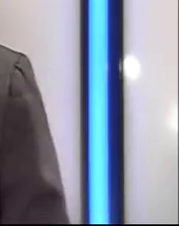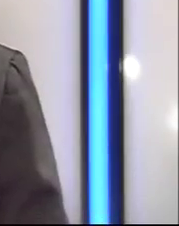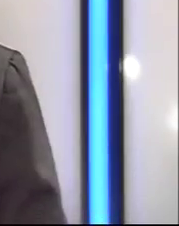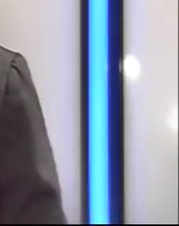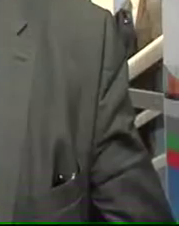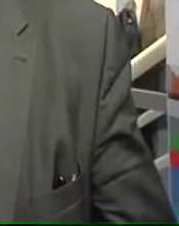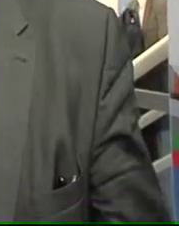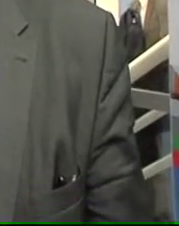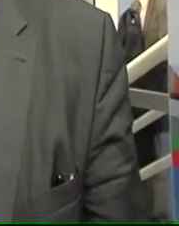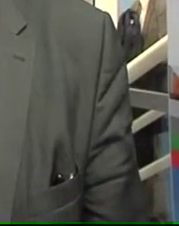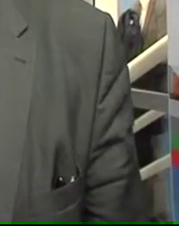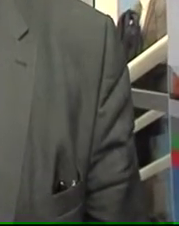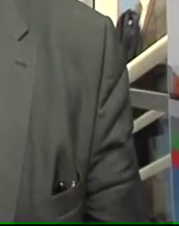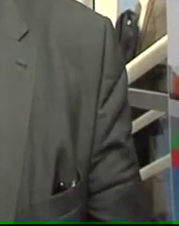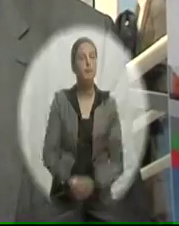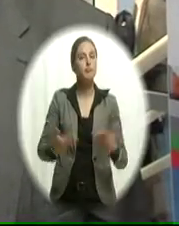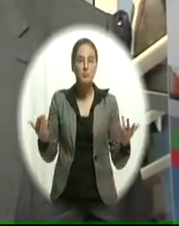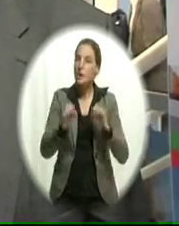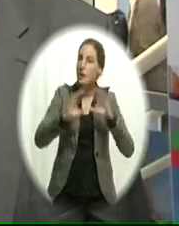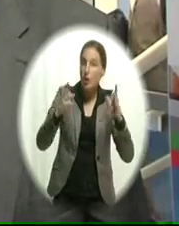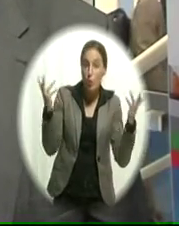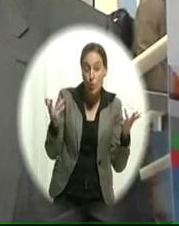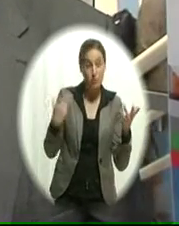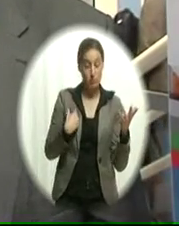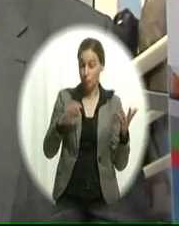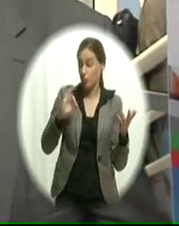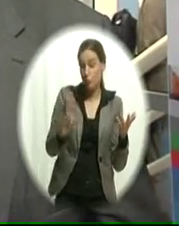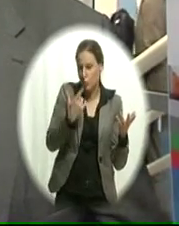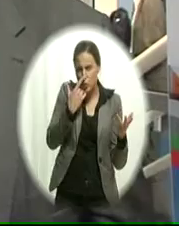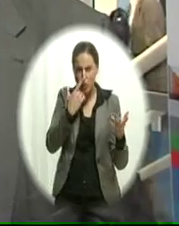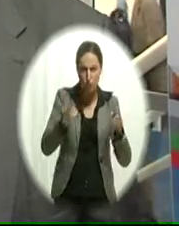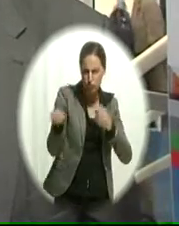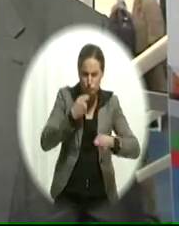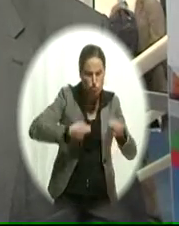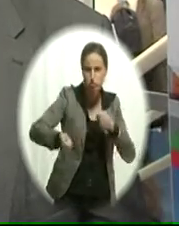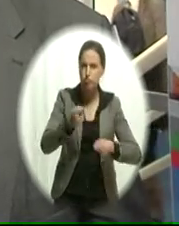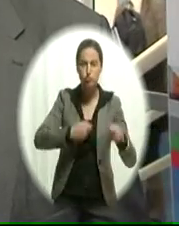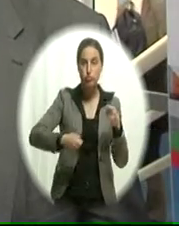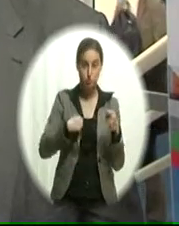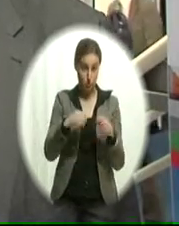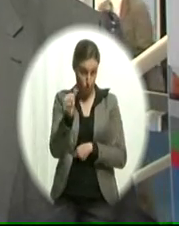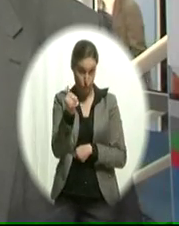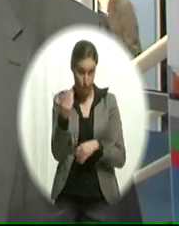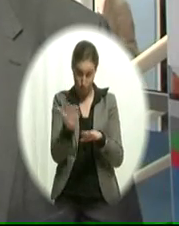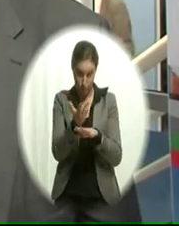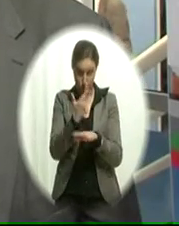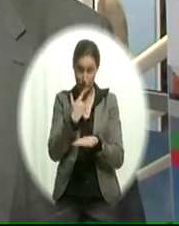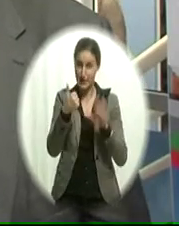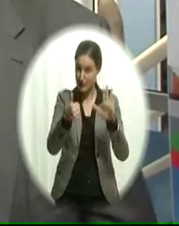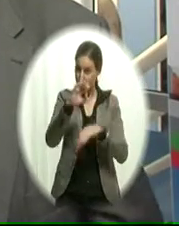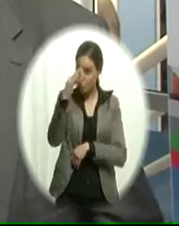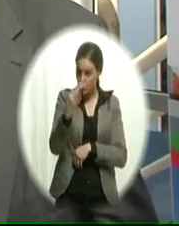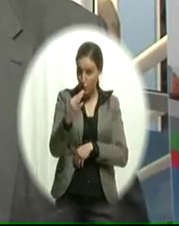Duponchel. Ce qui est clair, c'est qu'il y a une dynamique qui se traduit d'abord par une augmentation du trafic, 6% de croissance de